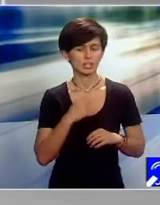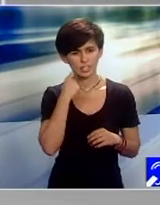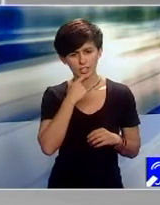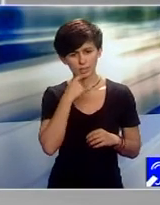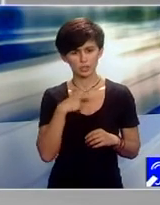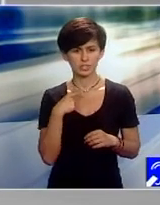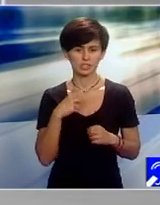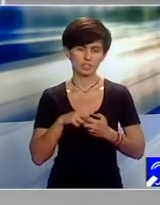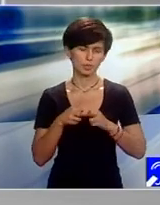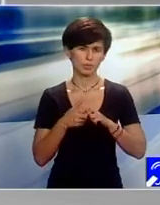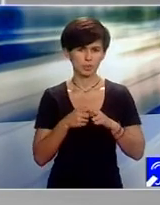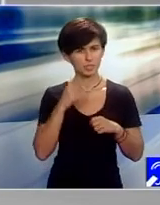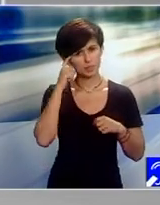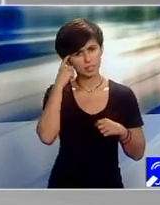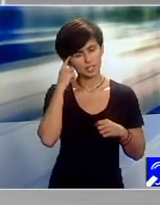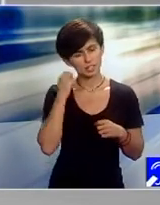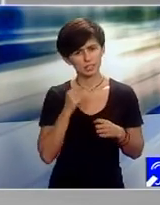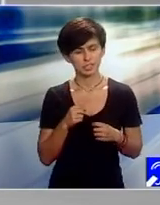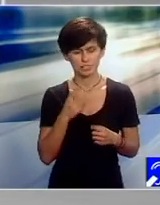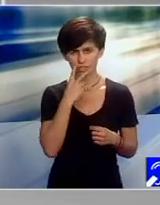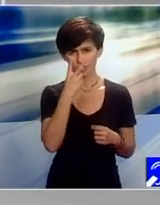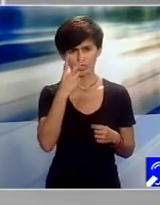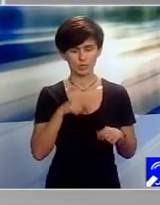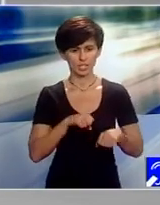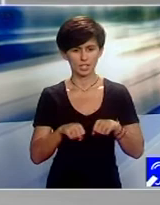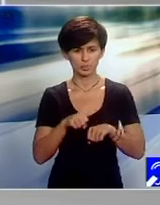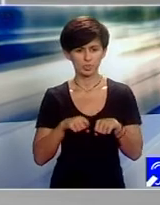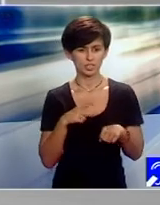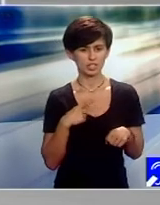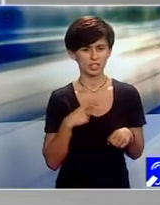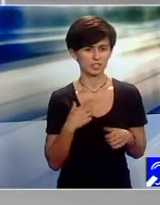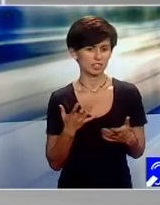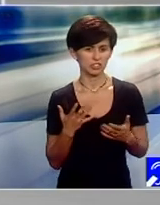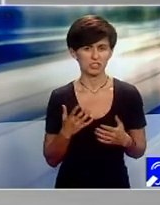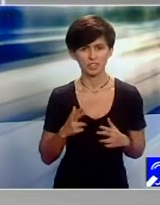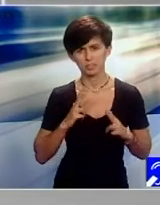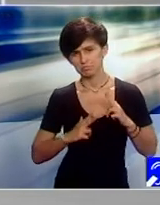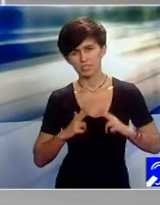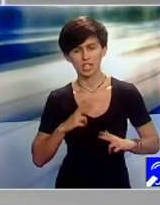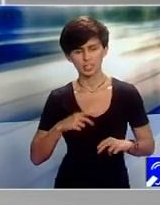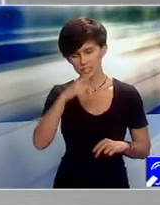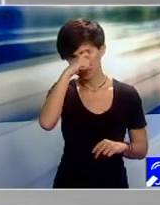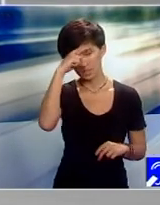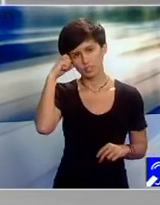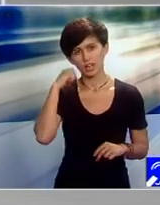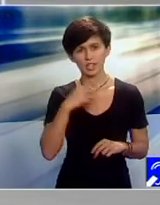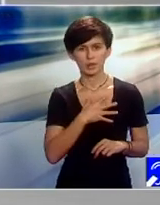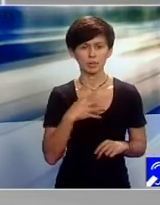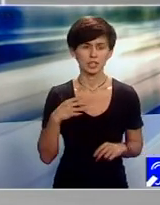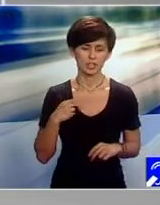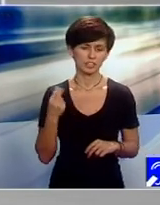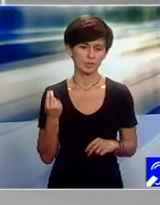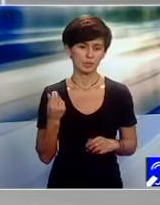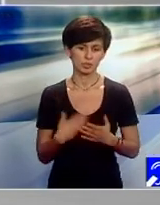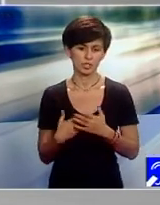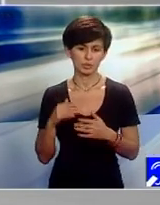de obișnuință, de mentalități, cum spuneam, acea viziune că bicicleta e doar o chestie recreativă, vara, pe căldură, pe vreme bună, sau pentru